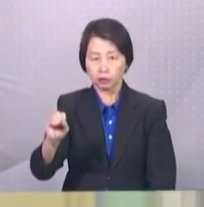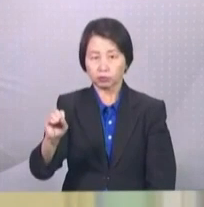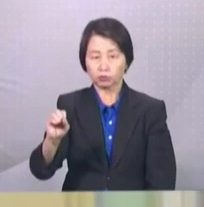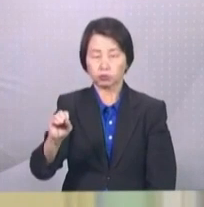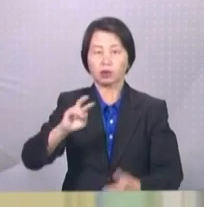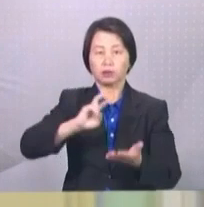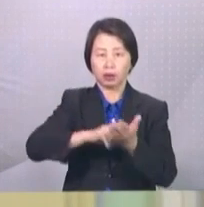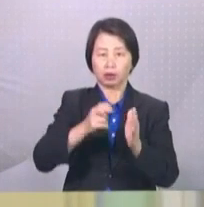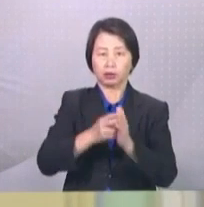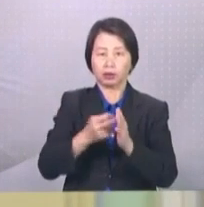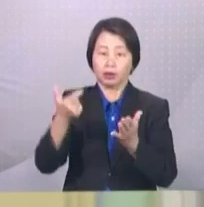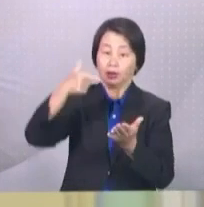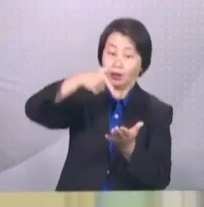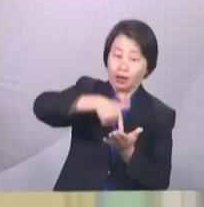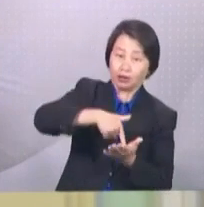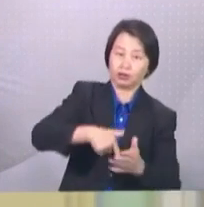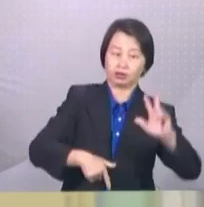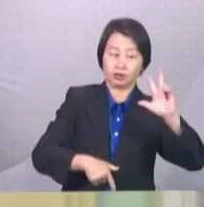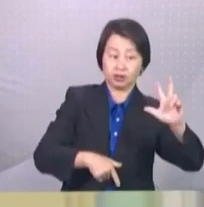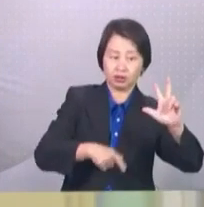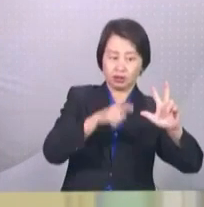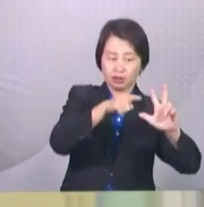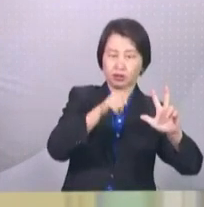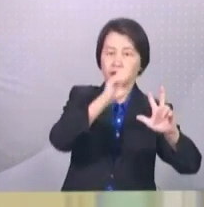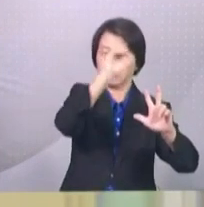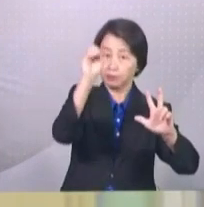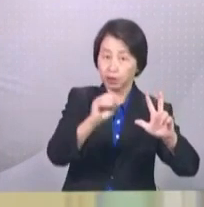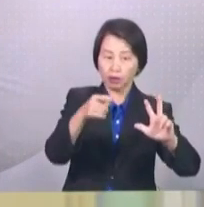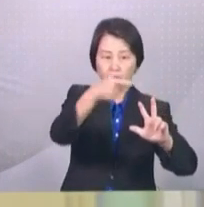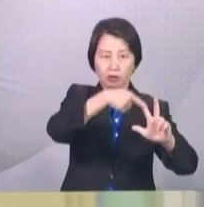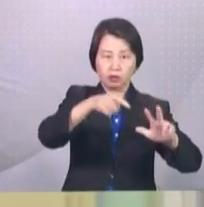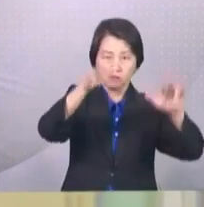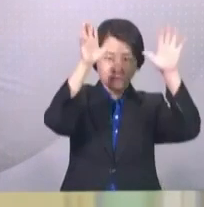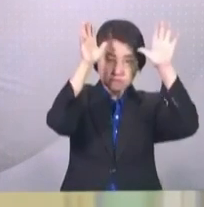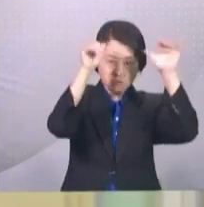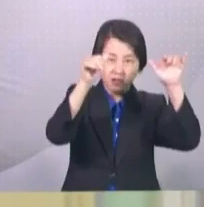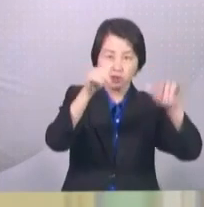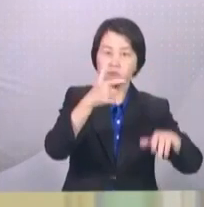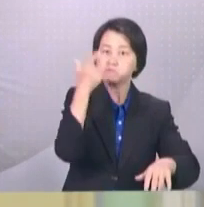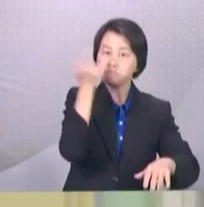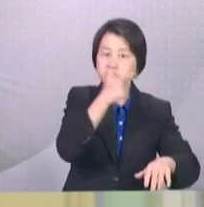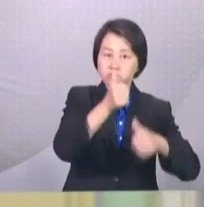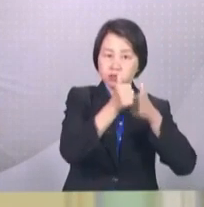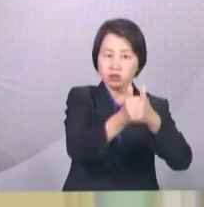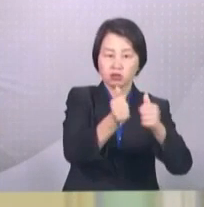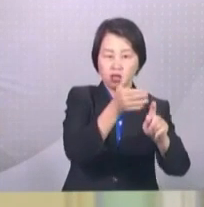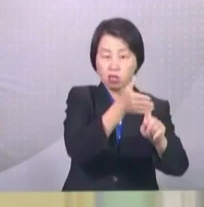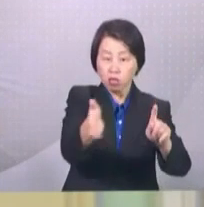permada ada 300 lagi yang masih engkau dengan arahan